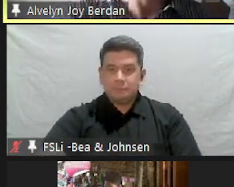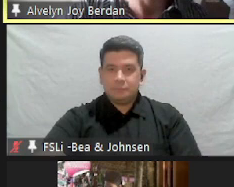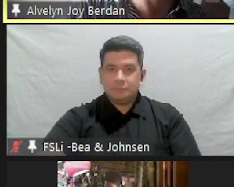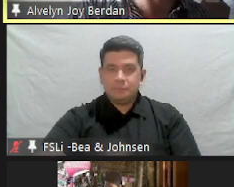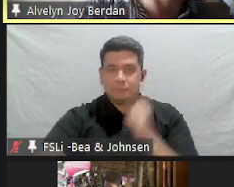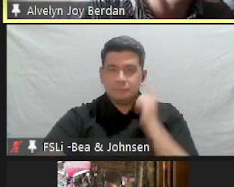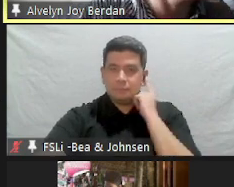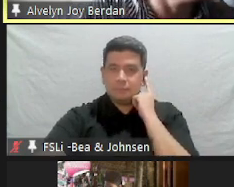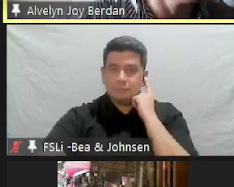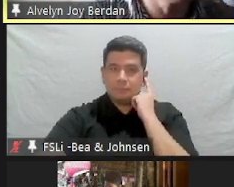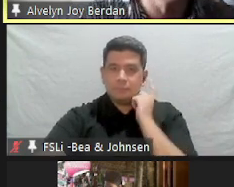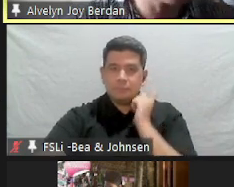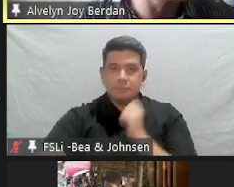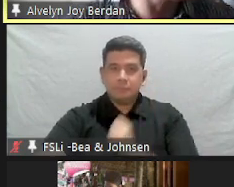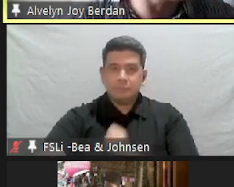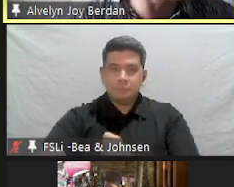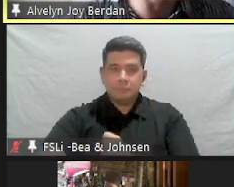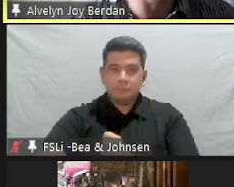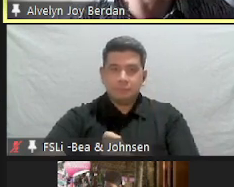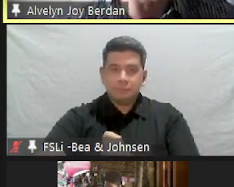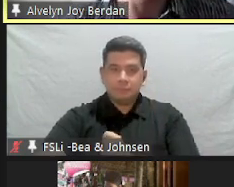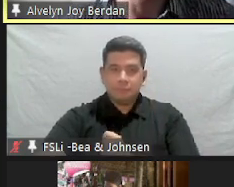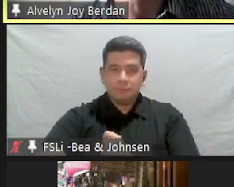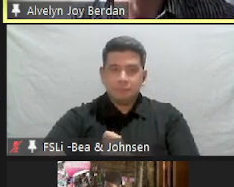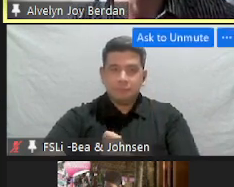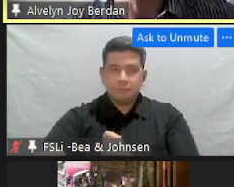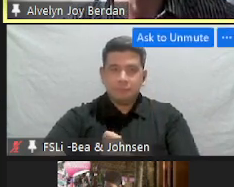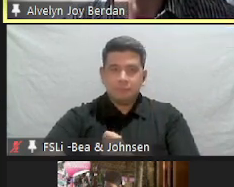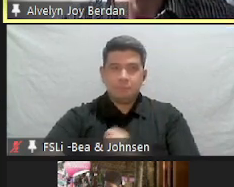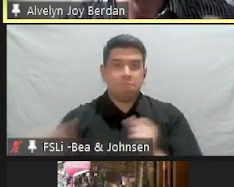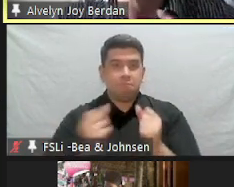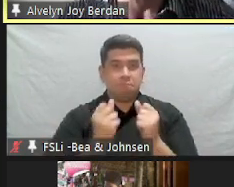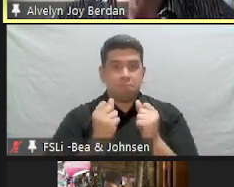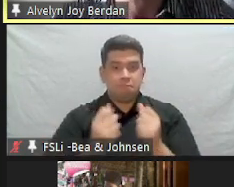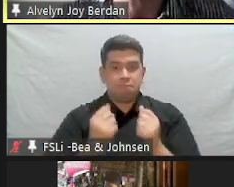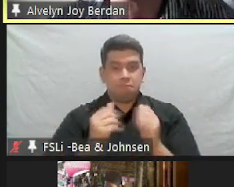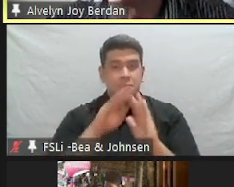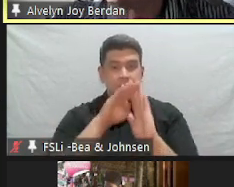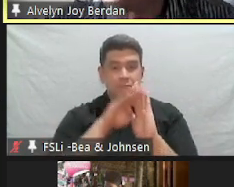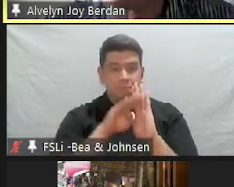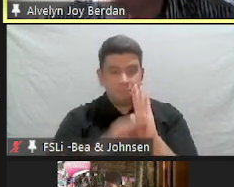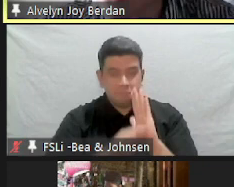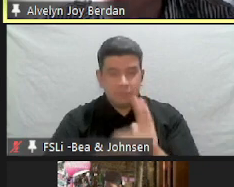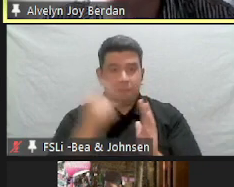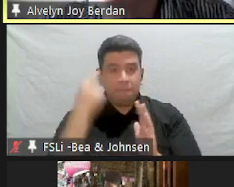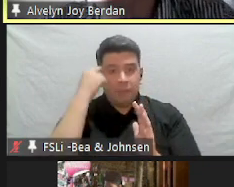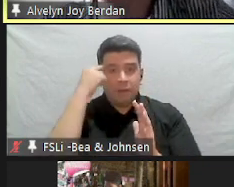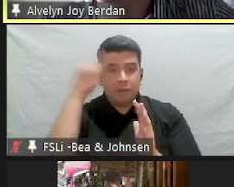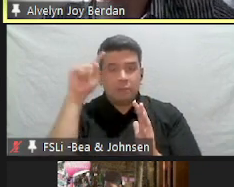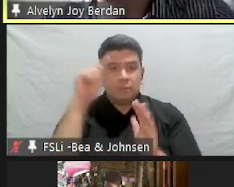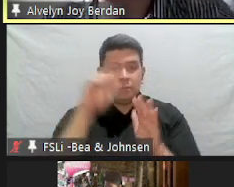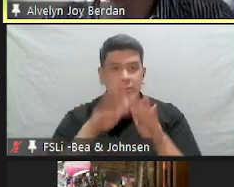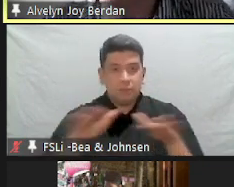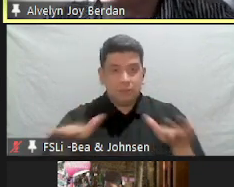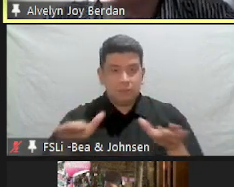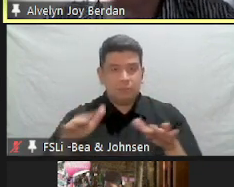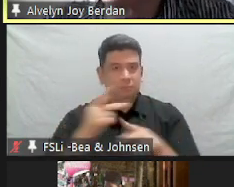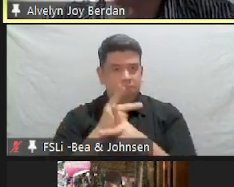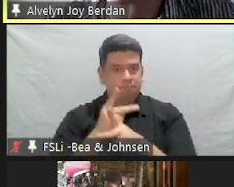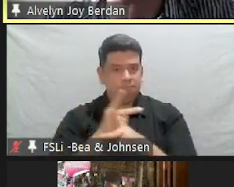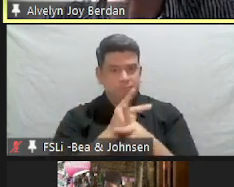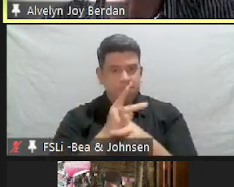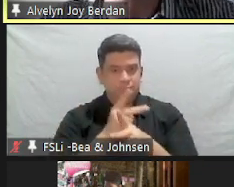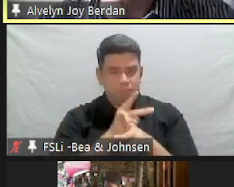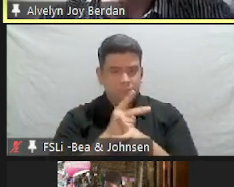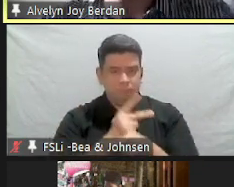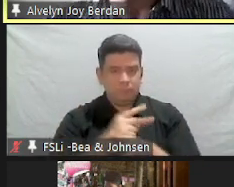Okay. Ang ating pong child safeguarding protocol po ay mayroong apat na importanteng nalalaman